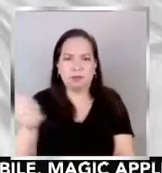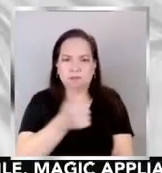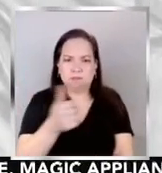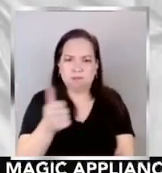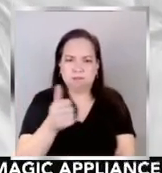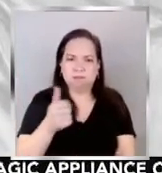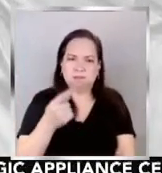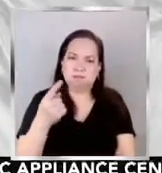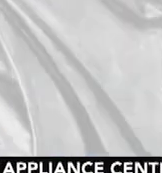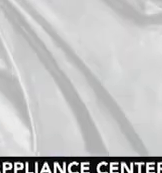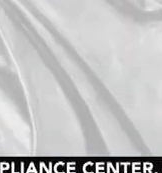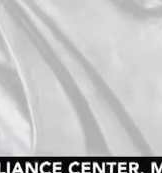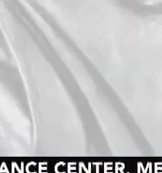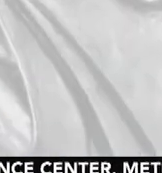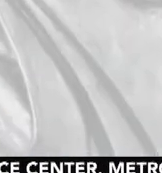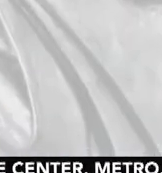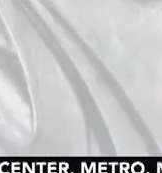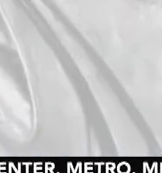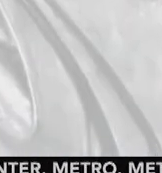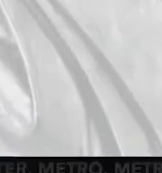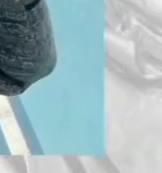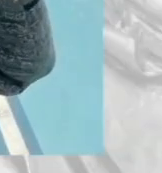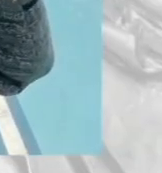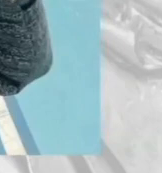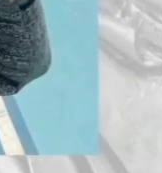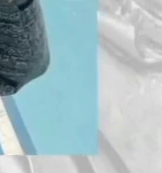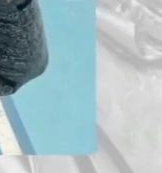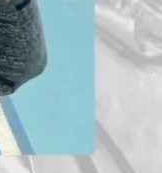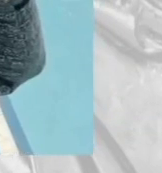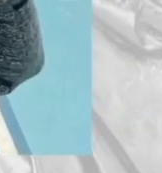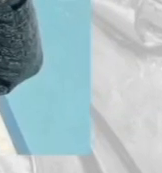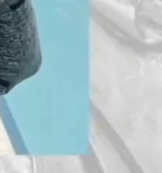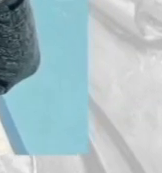sa GMA Integrated News, Chino Trinidad Agdutok, 24 oras.